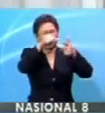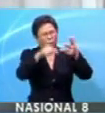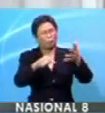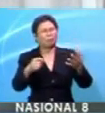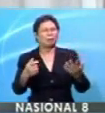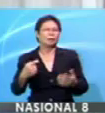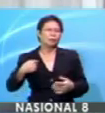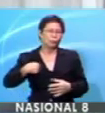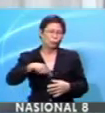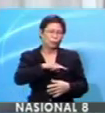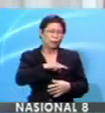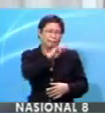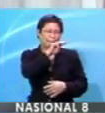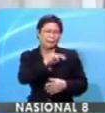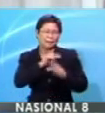Res